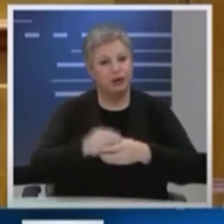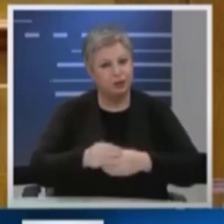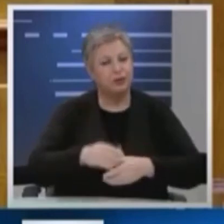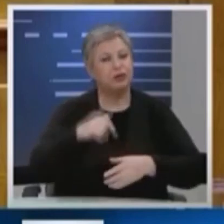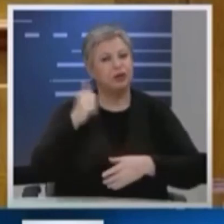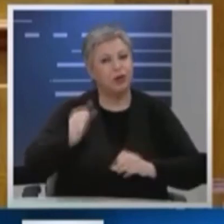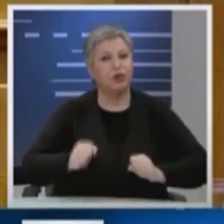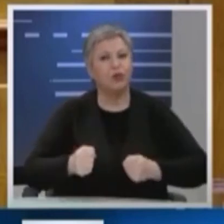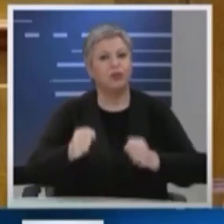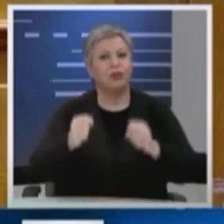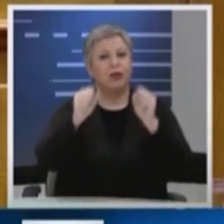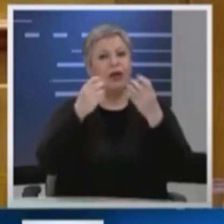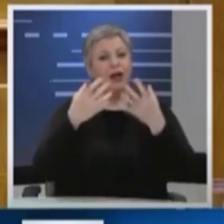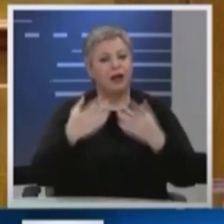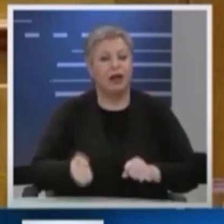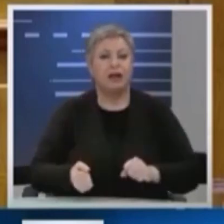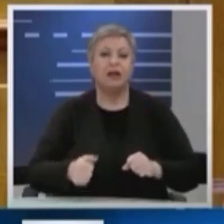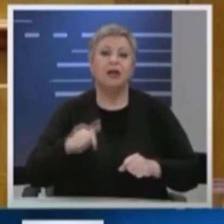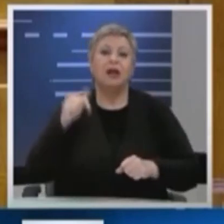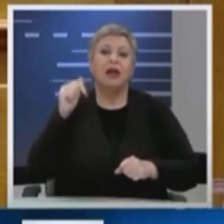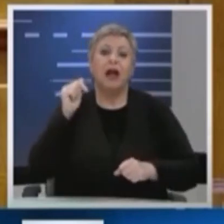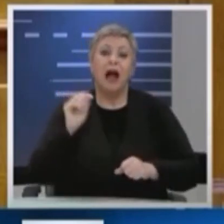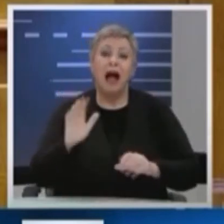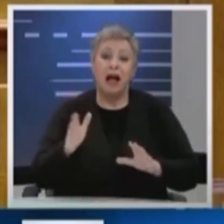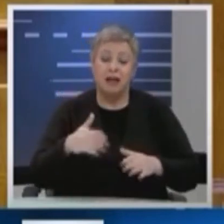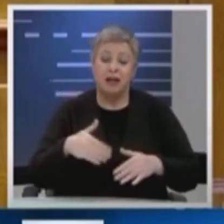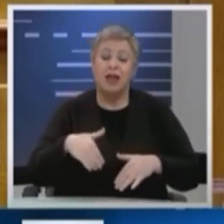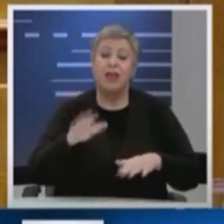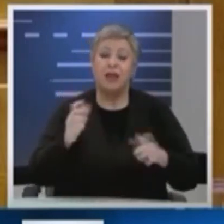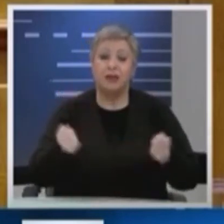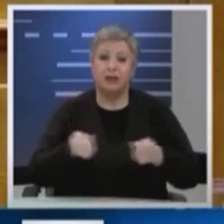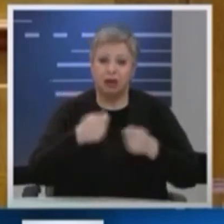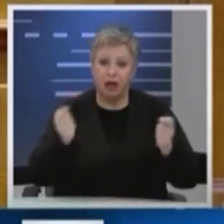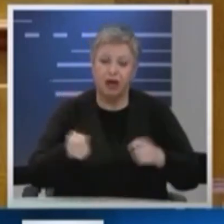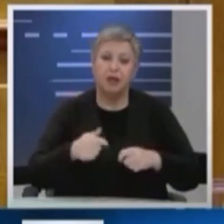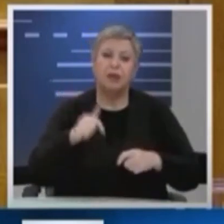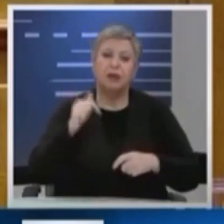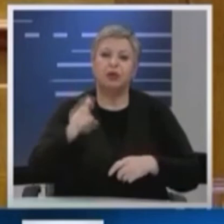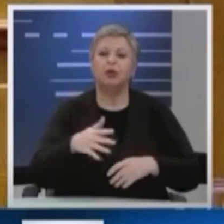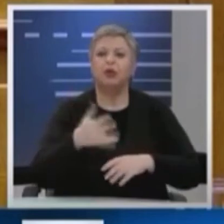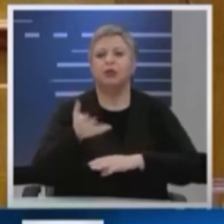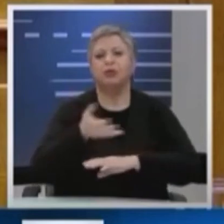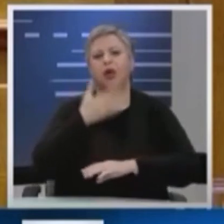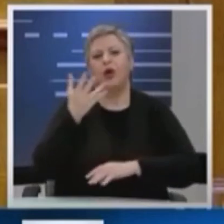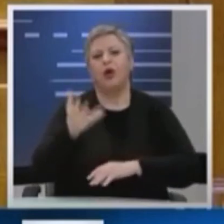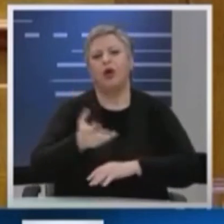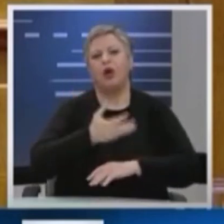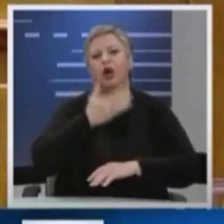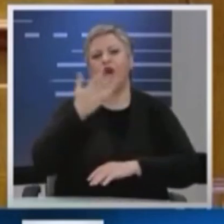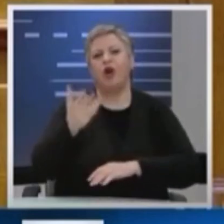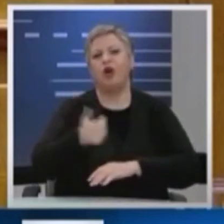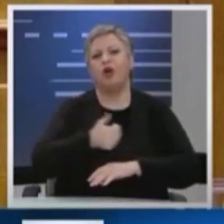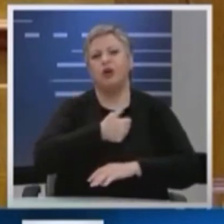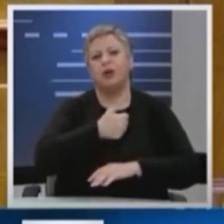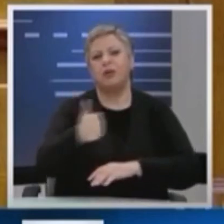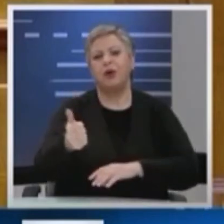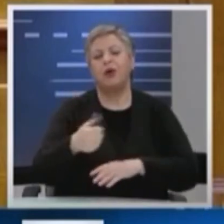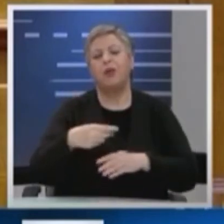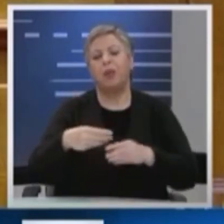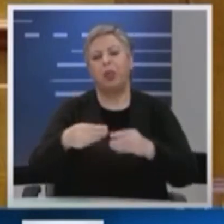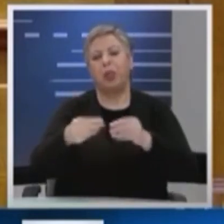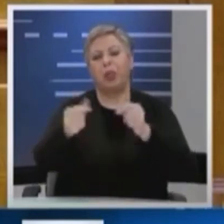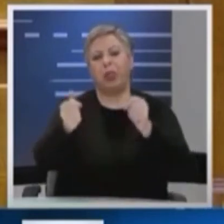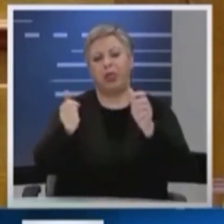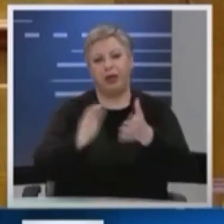πτερόεντα. Για ταχύρυθμη δε, ας μη γίνεται καθόλου λόγος. Κυρίες και κύριοι συνάδελφοι,